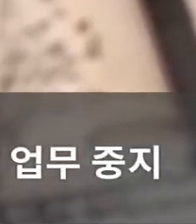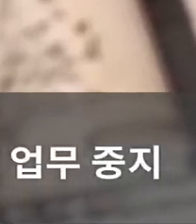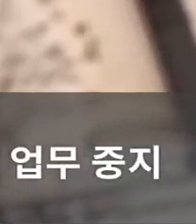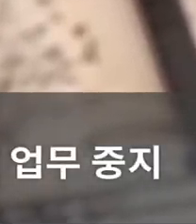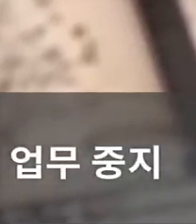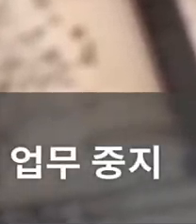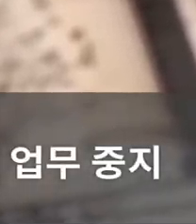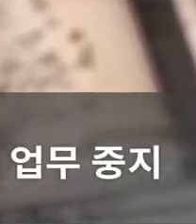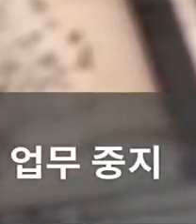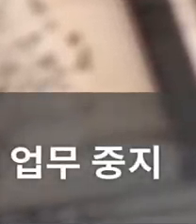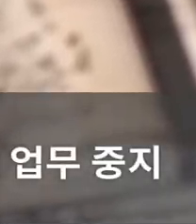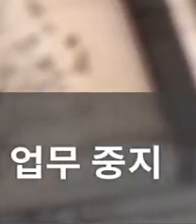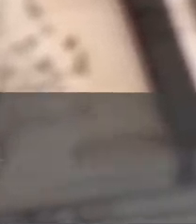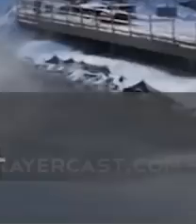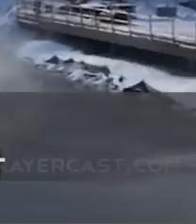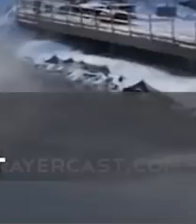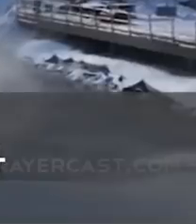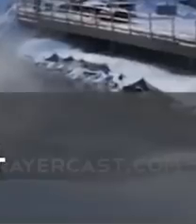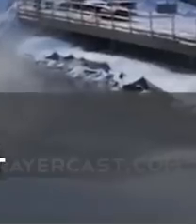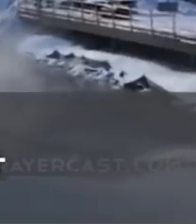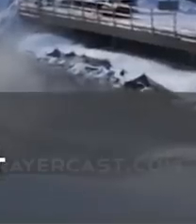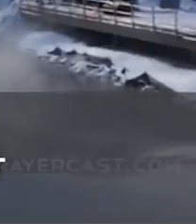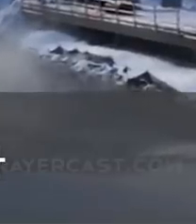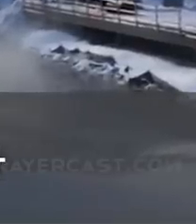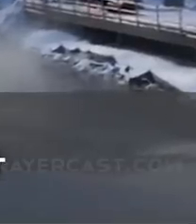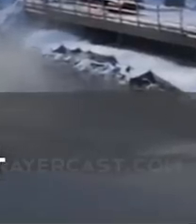woo woo 아아